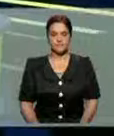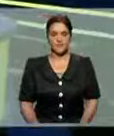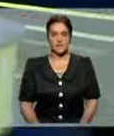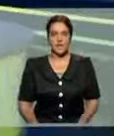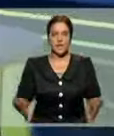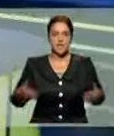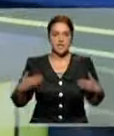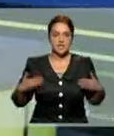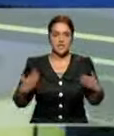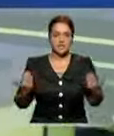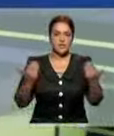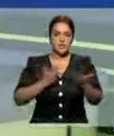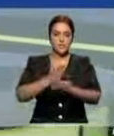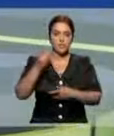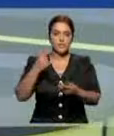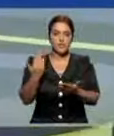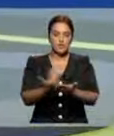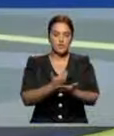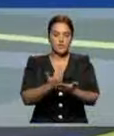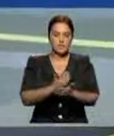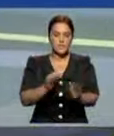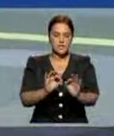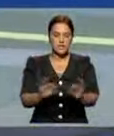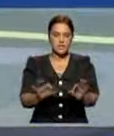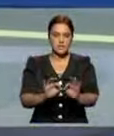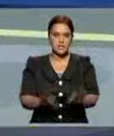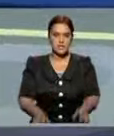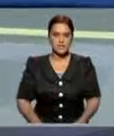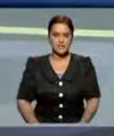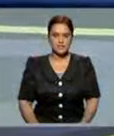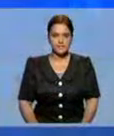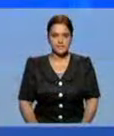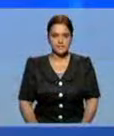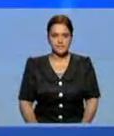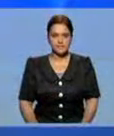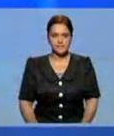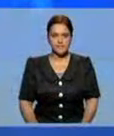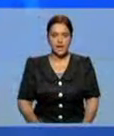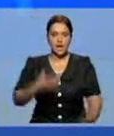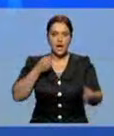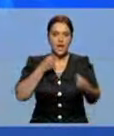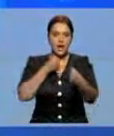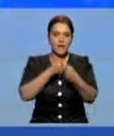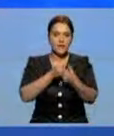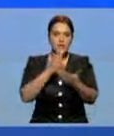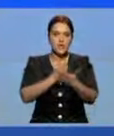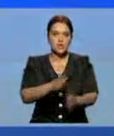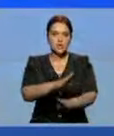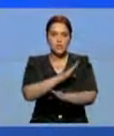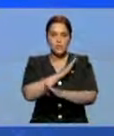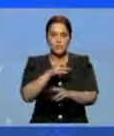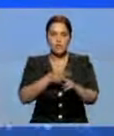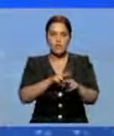Здравствуйте. В студии работает Салтанат Тугильбаева. Сурдоперевод обеспечивает Виктория Антонишина. Авария со смертельным исходом.